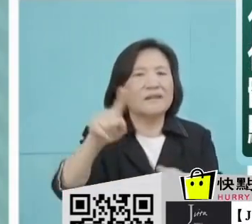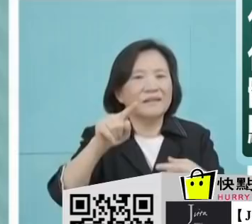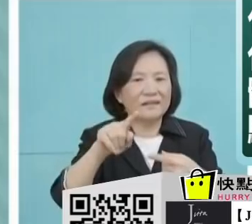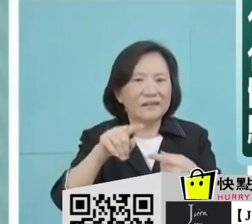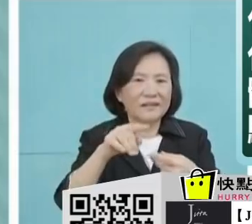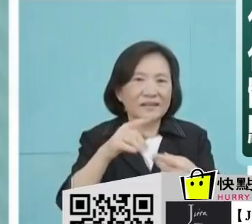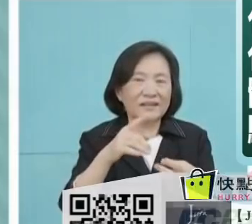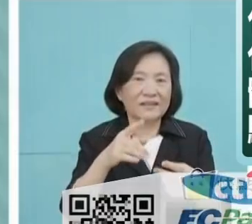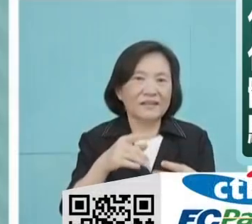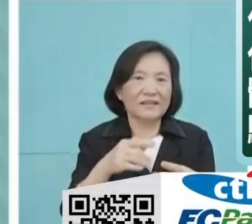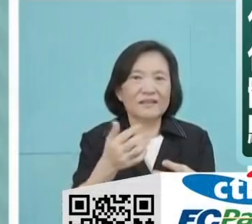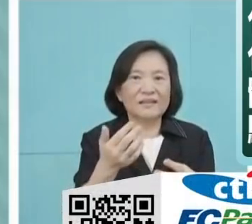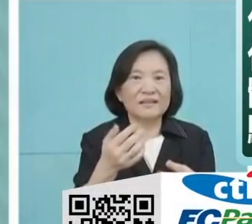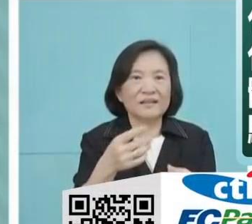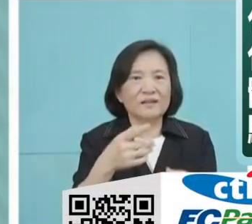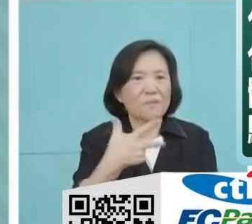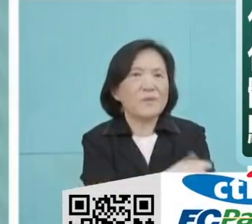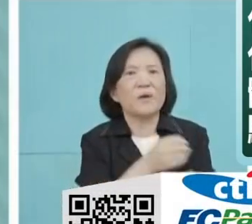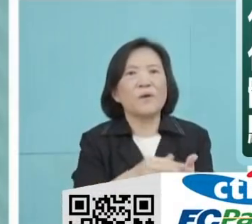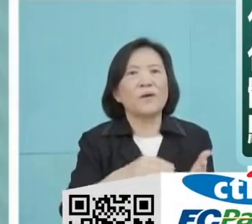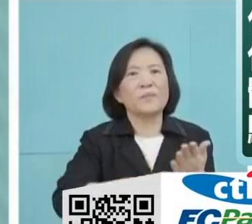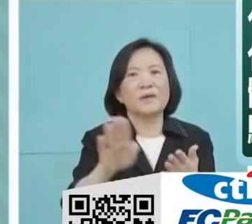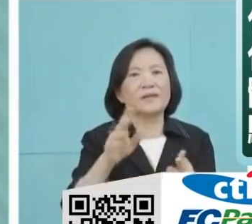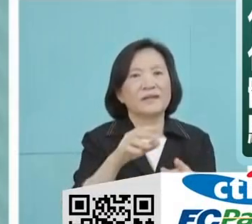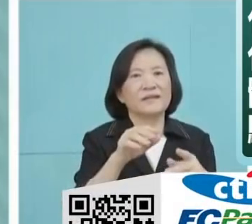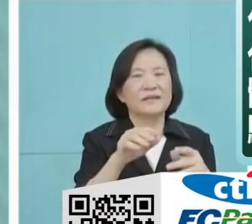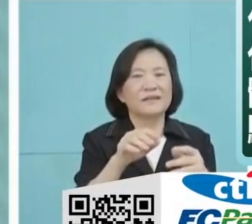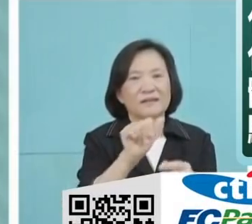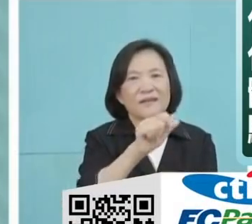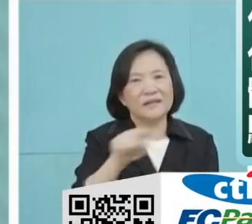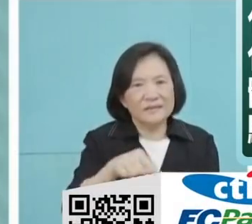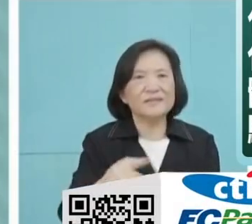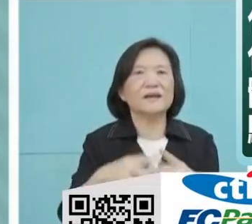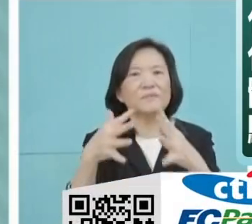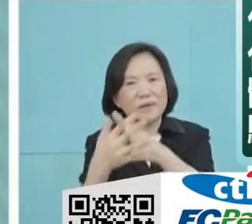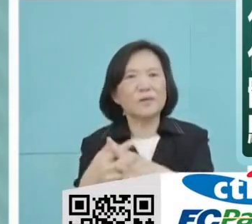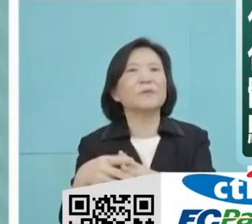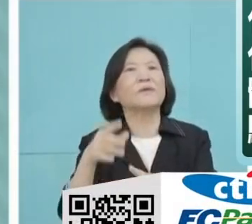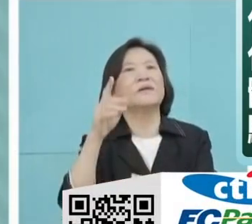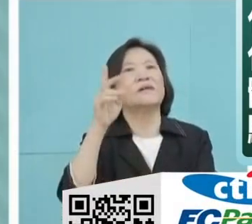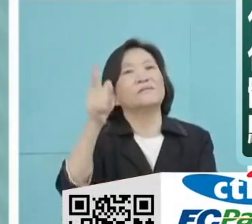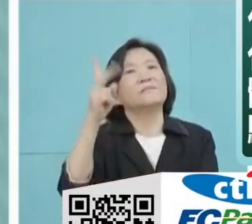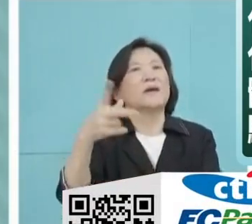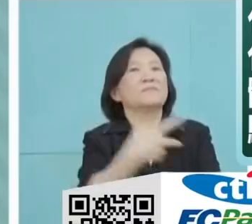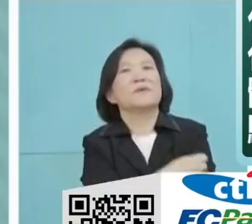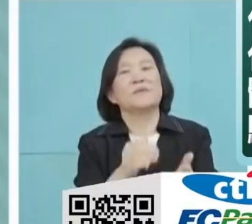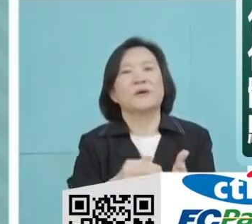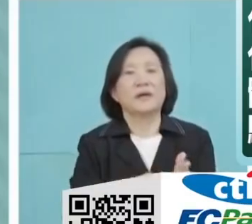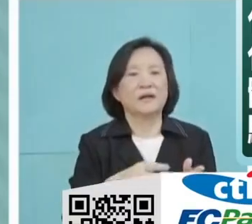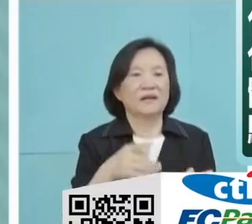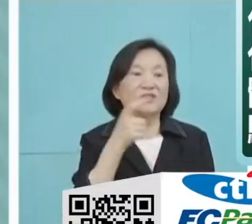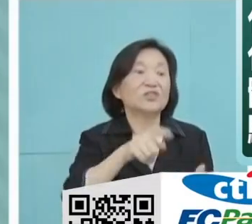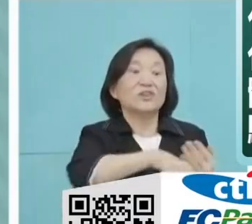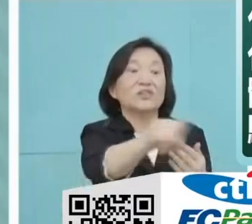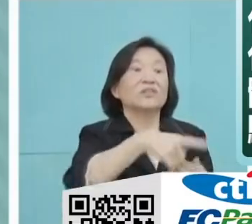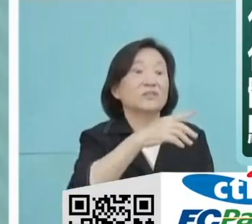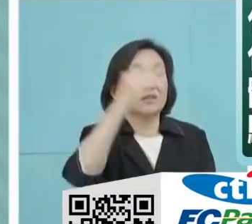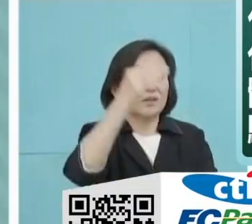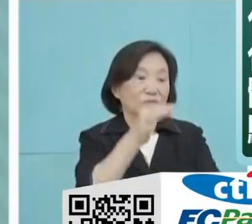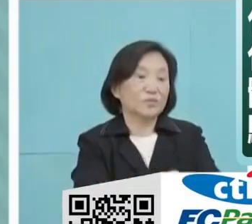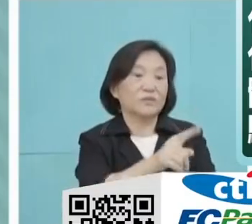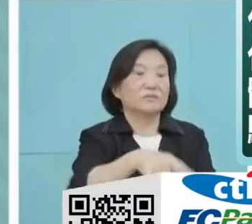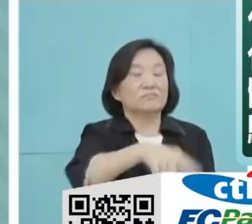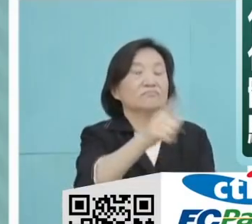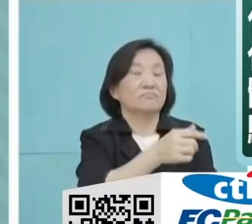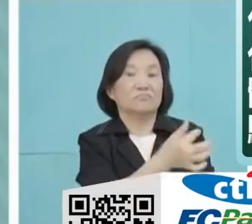那些说打以前。哦，那有的在美国都打完两剂，还回来台湾叫别人打实验用的疫苗，这个就不